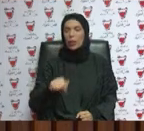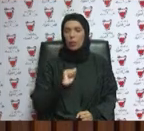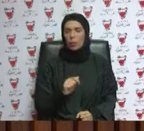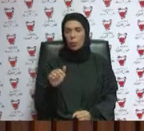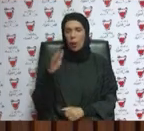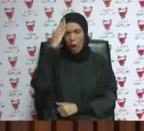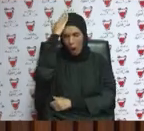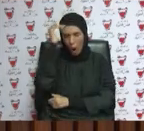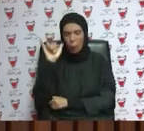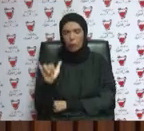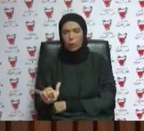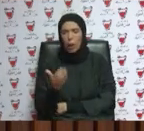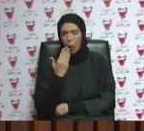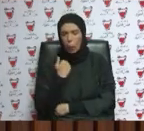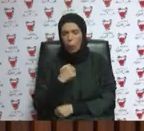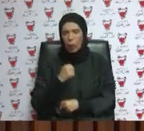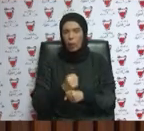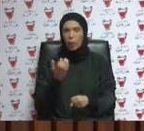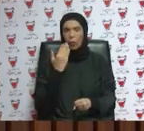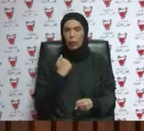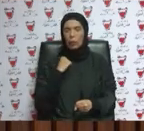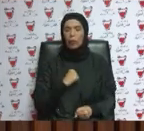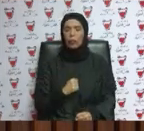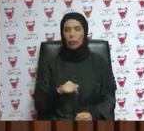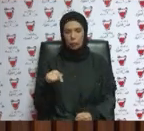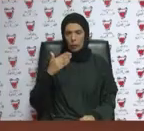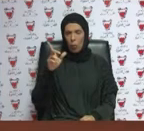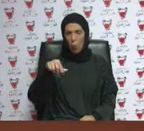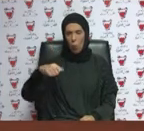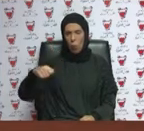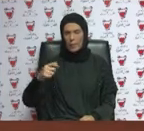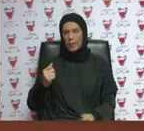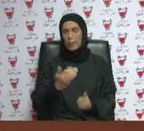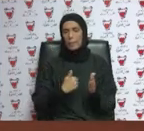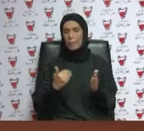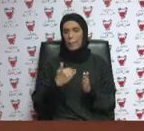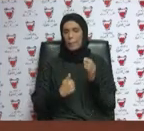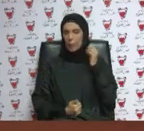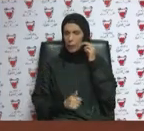أو الترمل أو البطالة، كما تؤمن لهم خدمات التأمين الاجتماعي